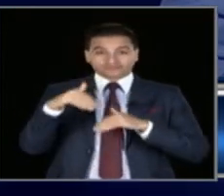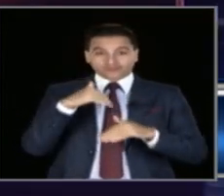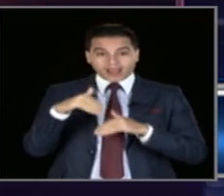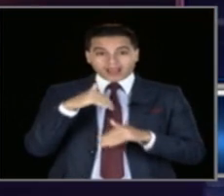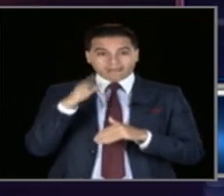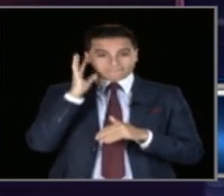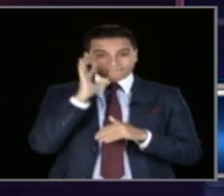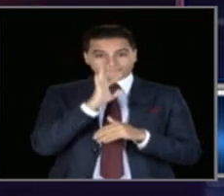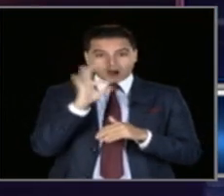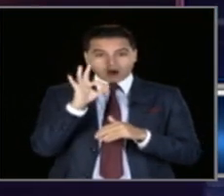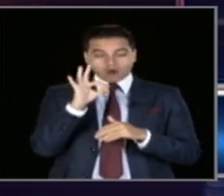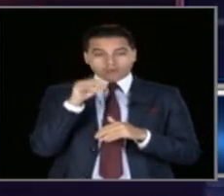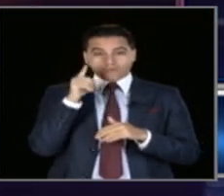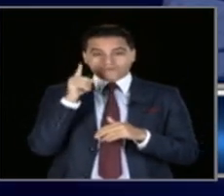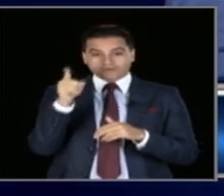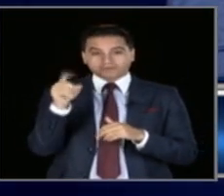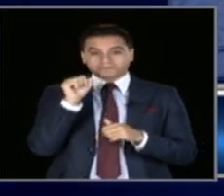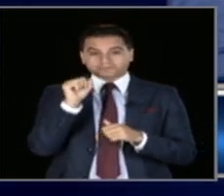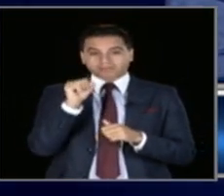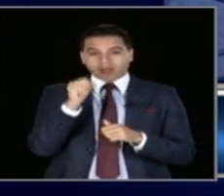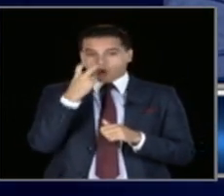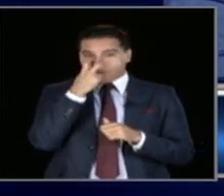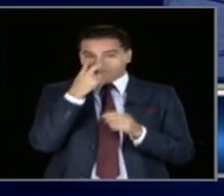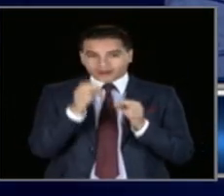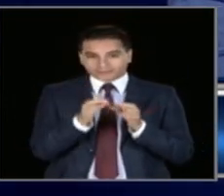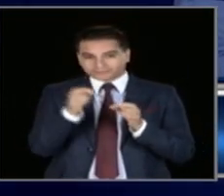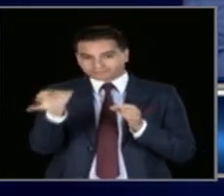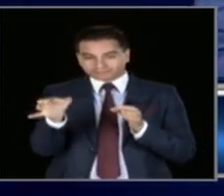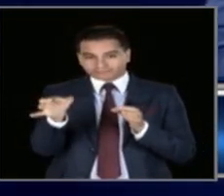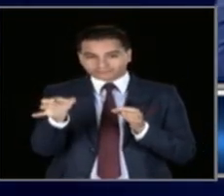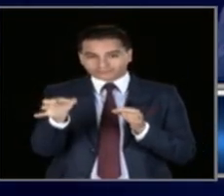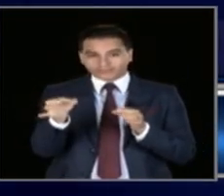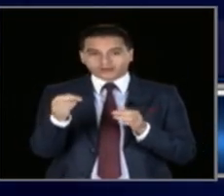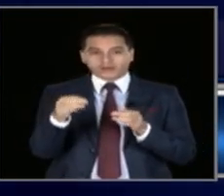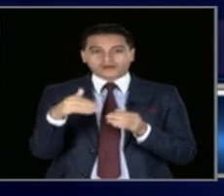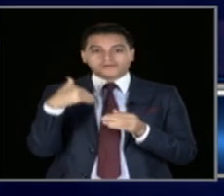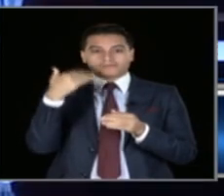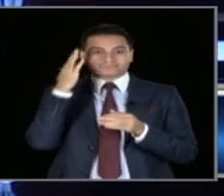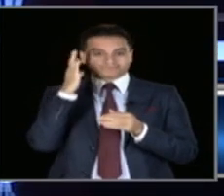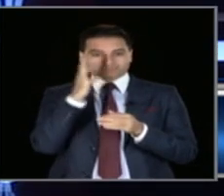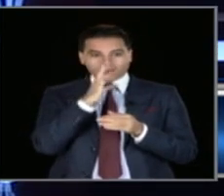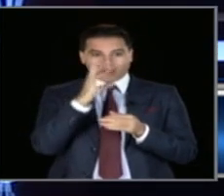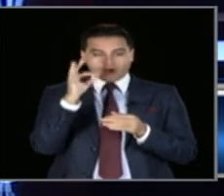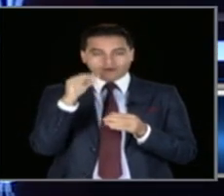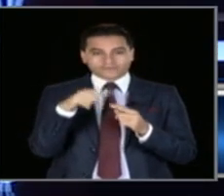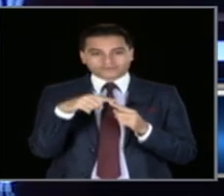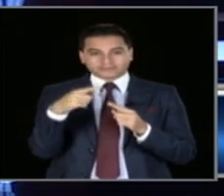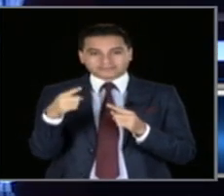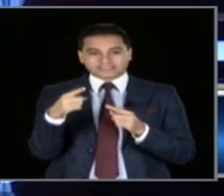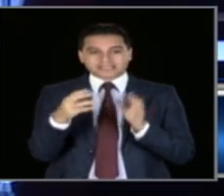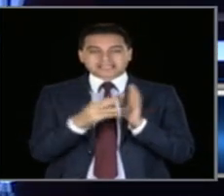العيني. القصر العيني، شارع القصر العيني. وبعد كده تم نقلها لسرايا الأميرة جميلة، الأميرة اللي جنب